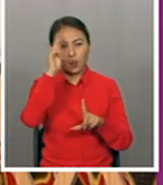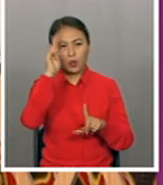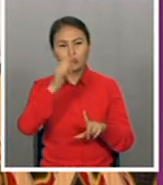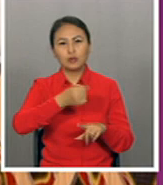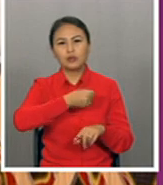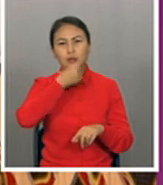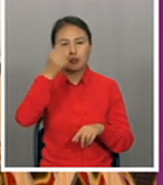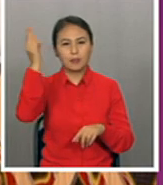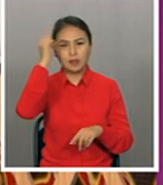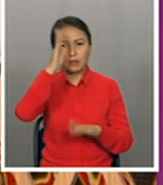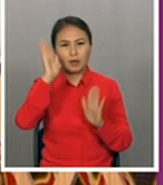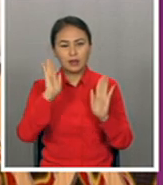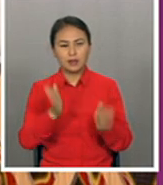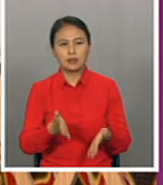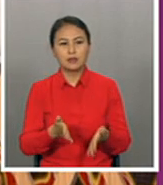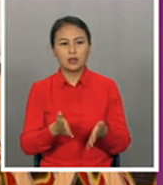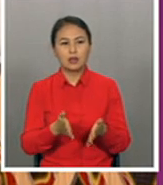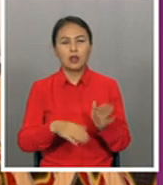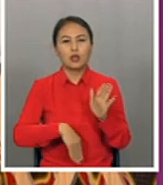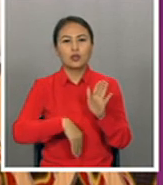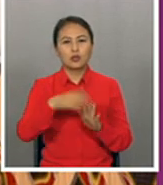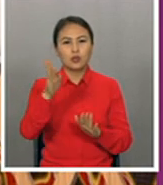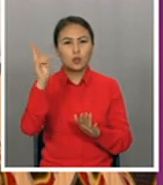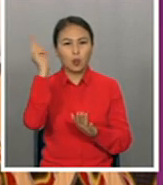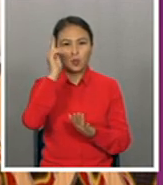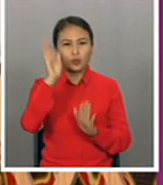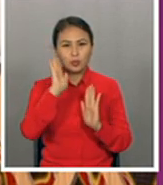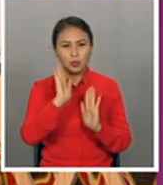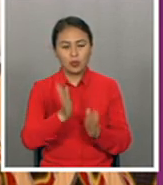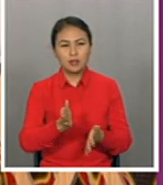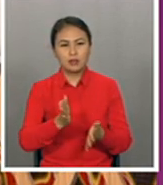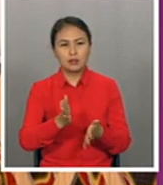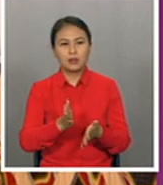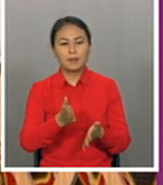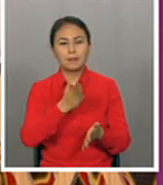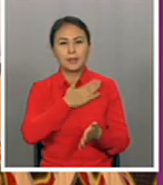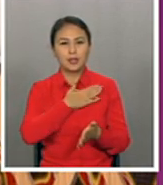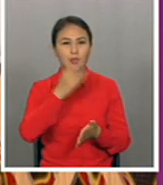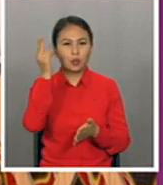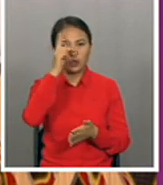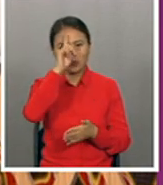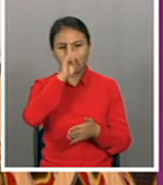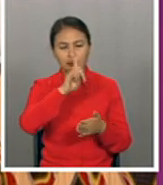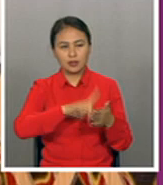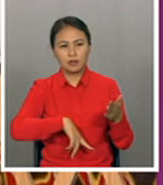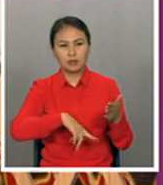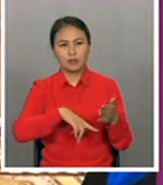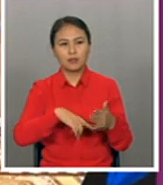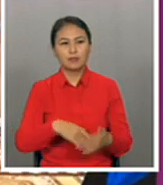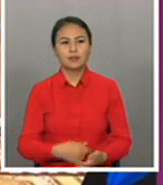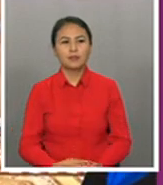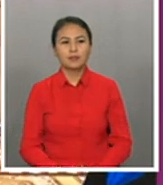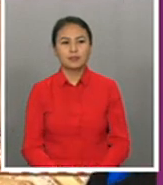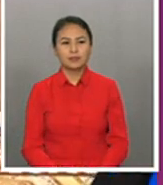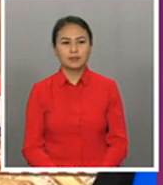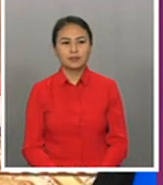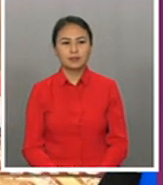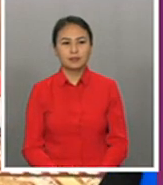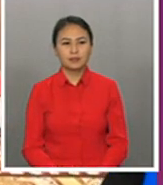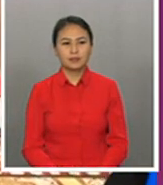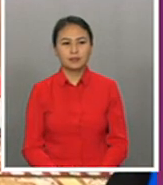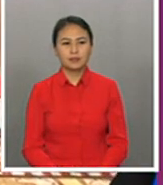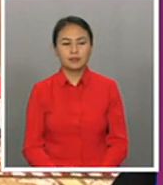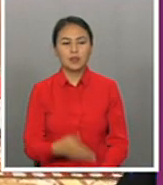білім аласыңдар. Үздік оқушы боласыңдар. Менің оған сенім мол қарақтарым.